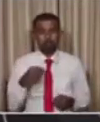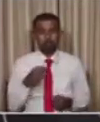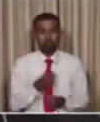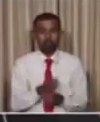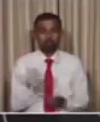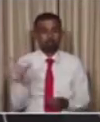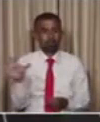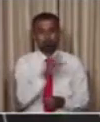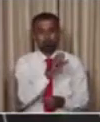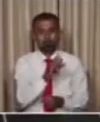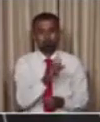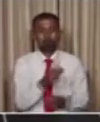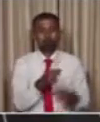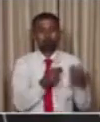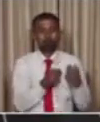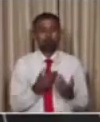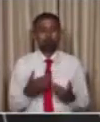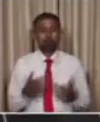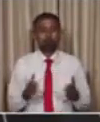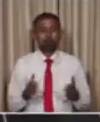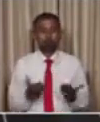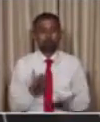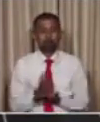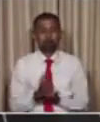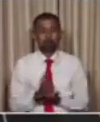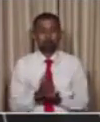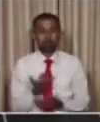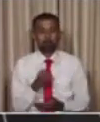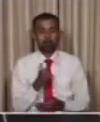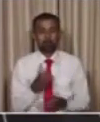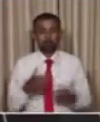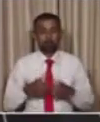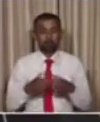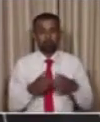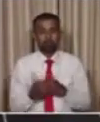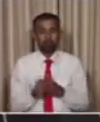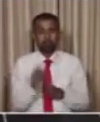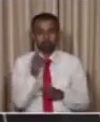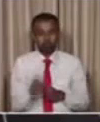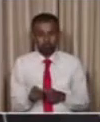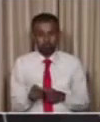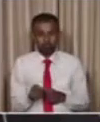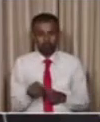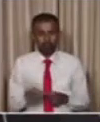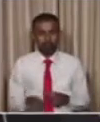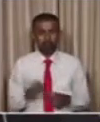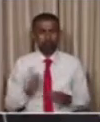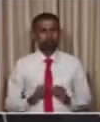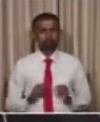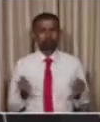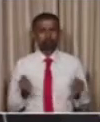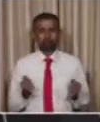කරගත්තට දැන් ඒ බර ගෙවන්න වෙලා තියෙනවා කියලා මේ බැංකුවලට. සමහරු මේ අර්බුද හදපු අය අද කිසිම ප්‍රශ්නකින් තොරව